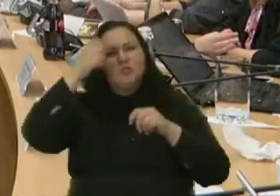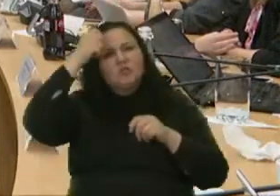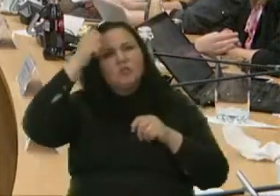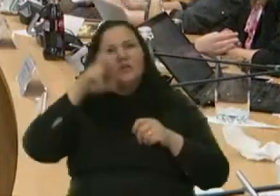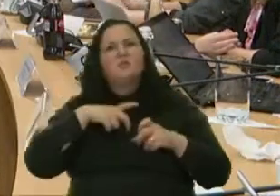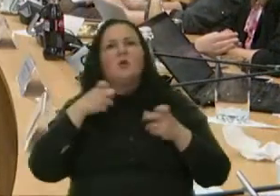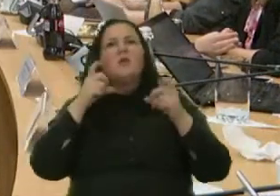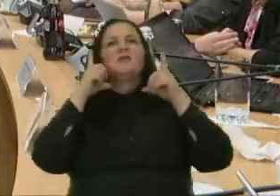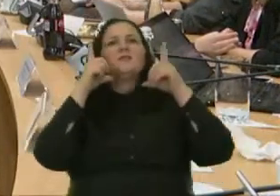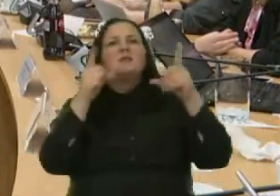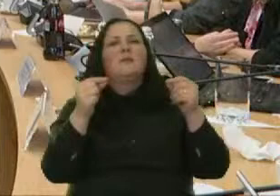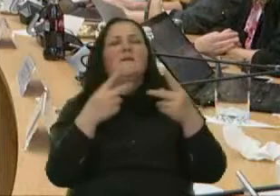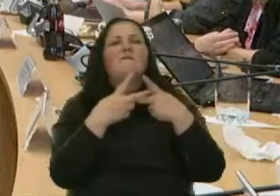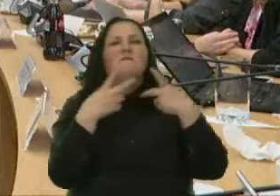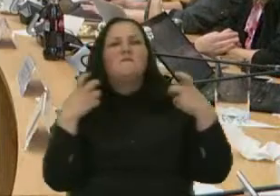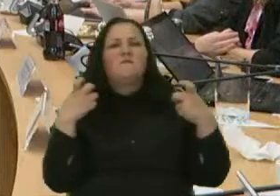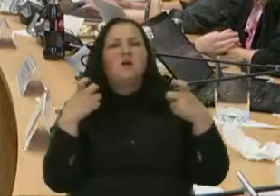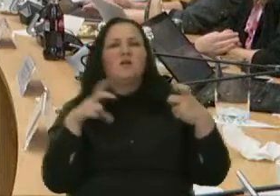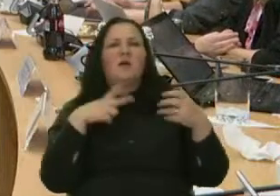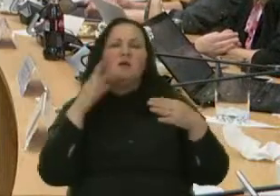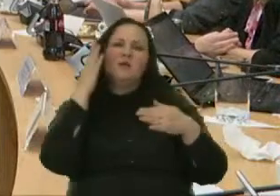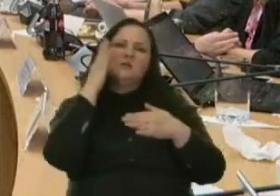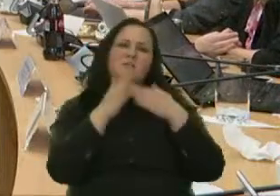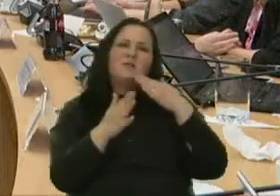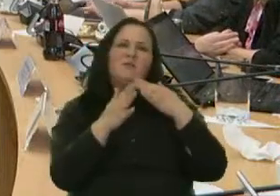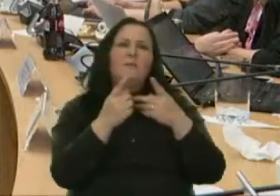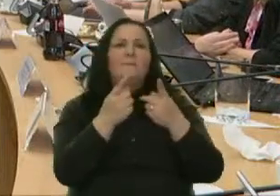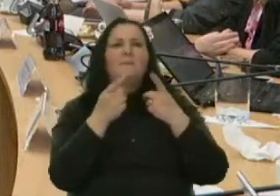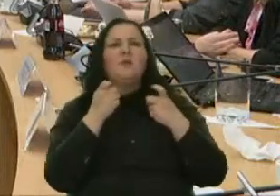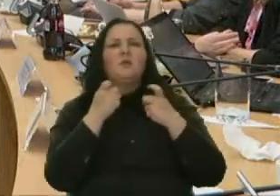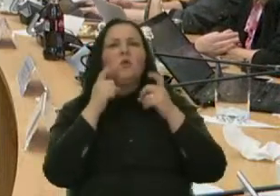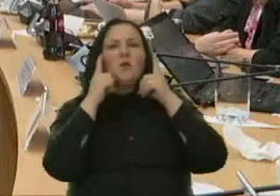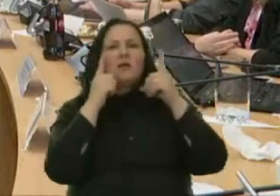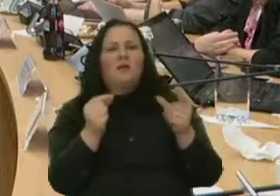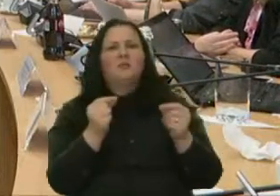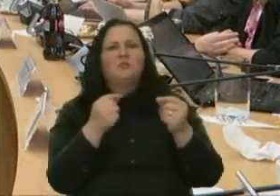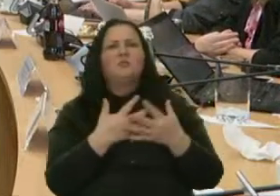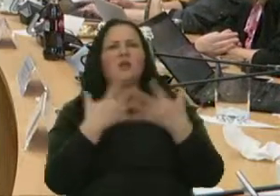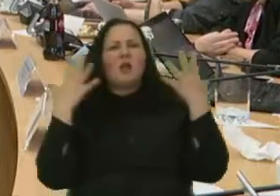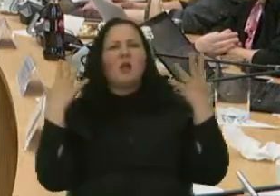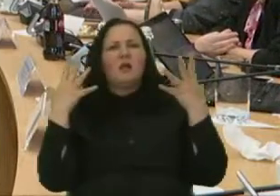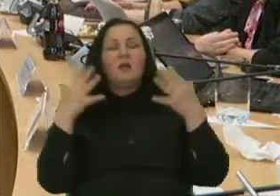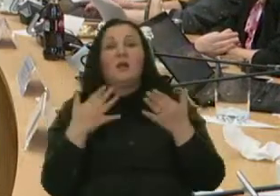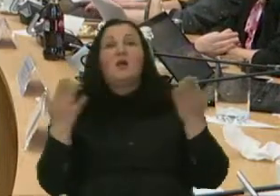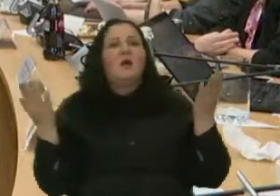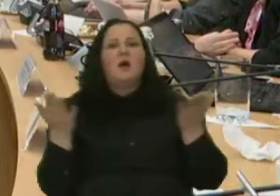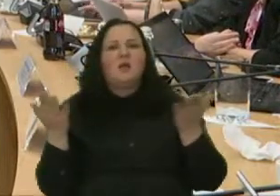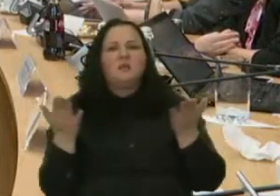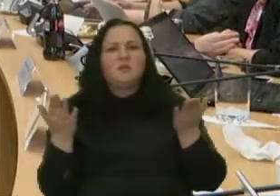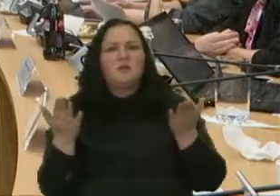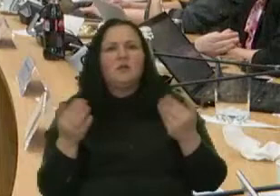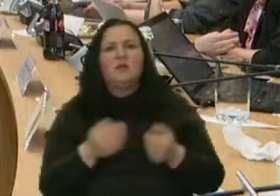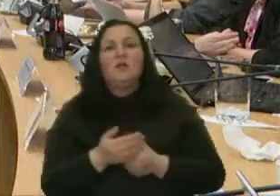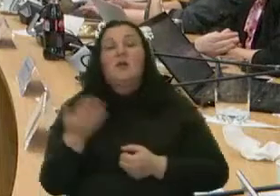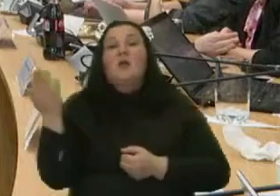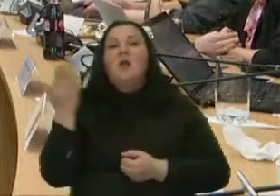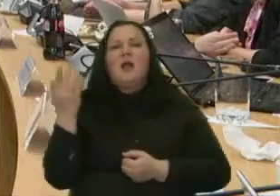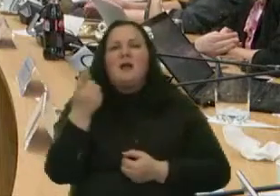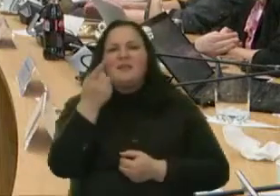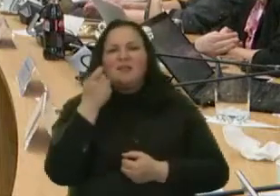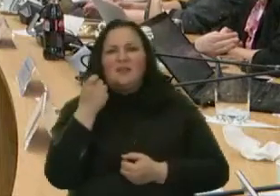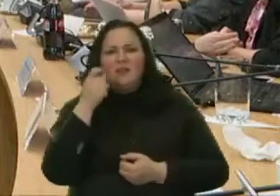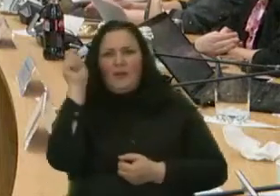transmisie fără a se finaliza printr un răspuns concret adică Care dintre